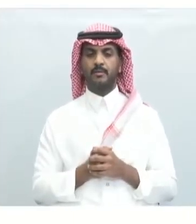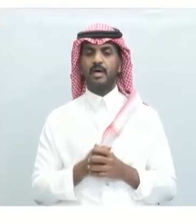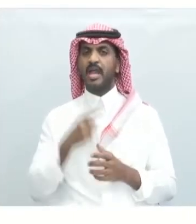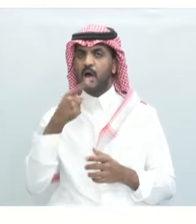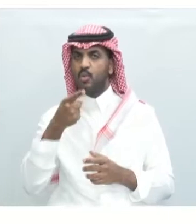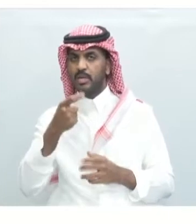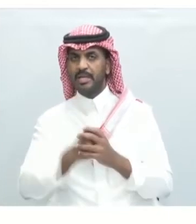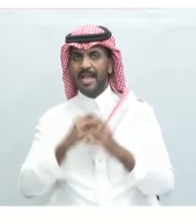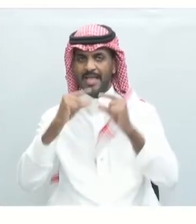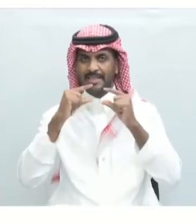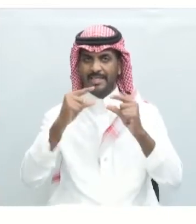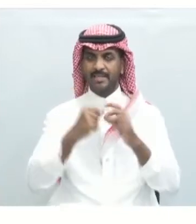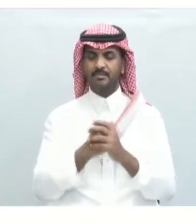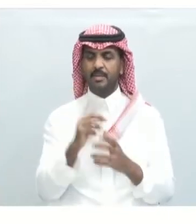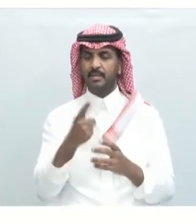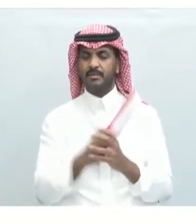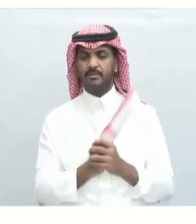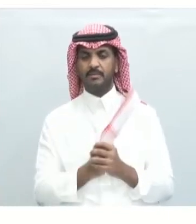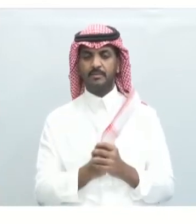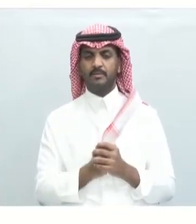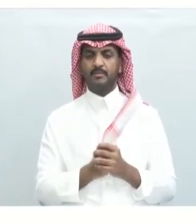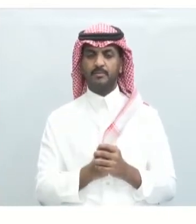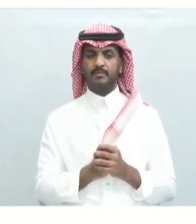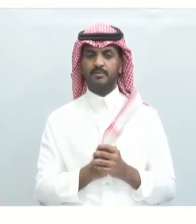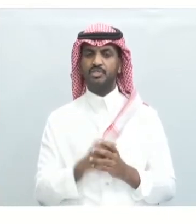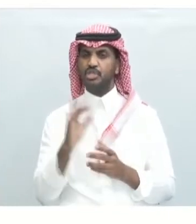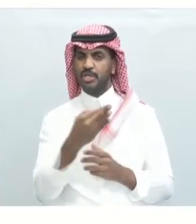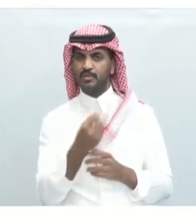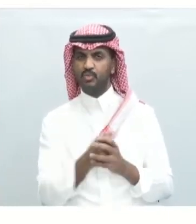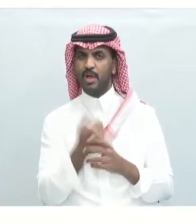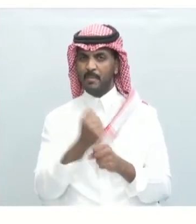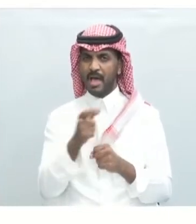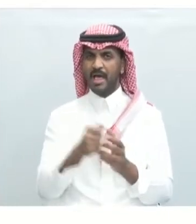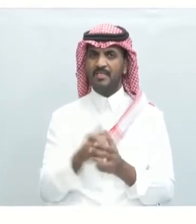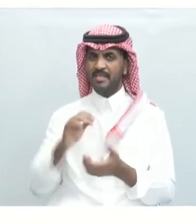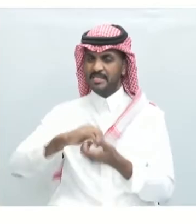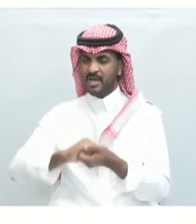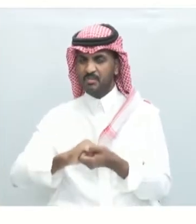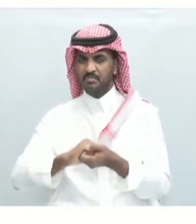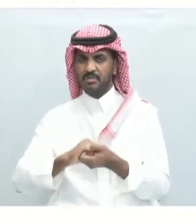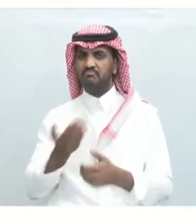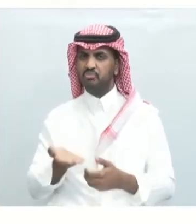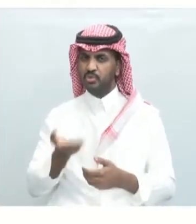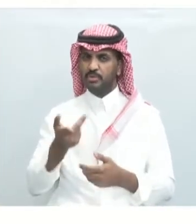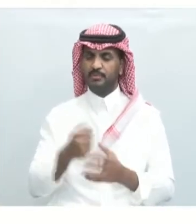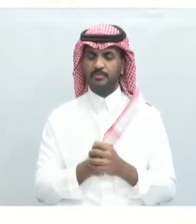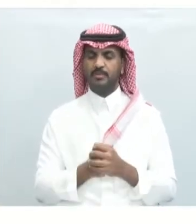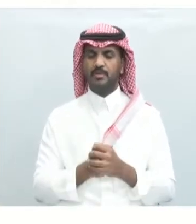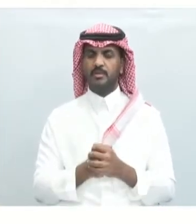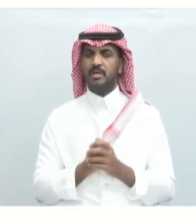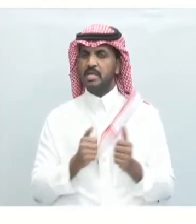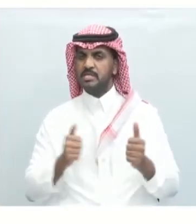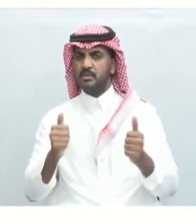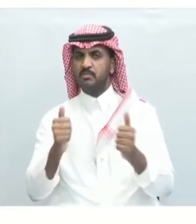راوي الحديث من منكم يستطيع ان يقول لي شيئا عن هذا الصحابي الجليل النسبه